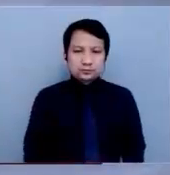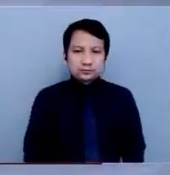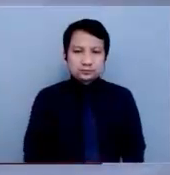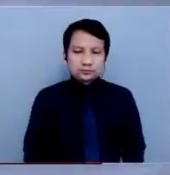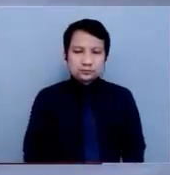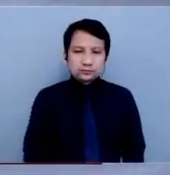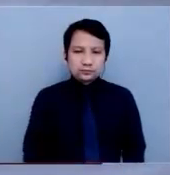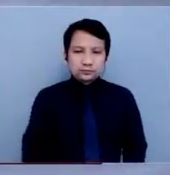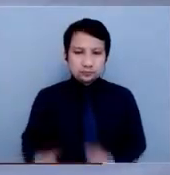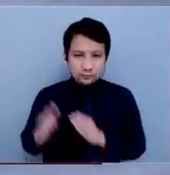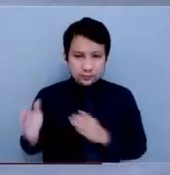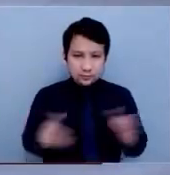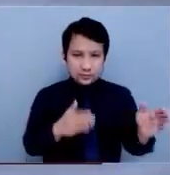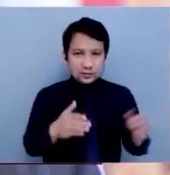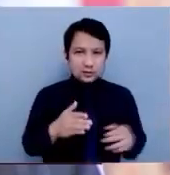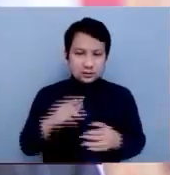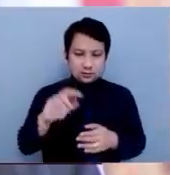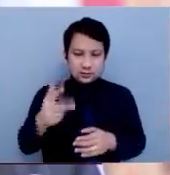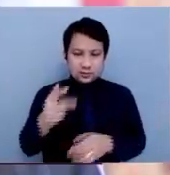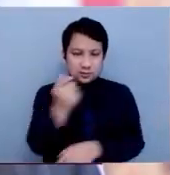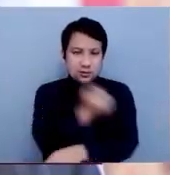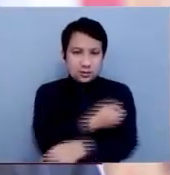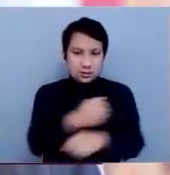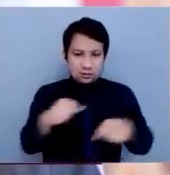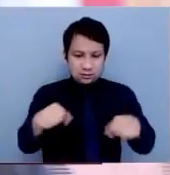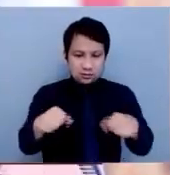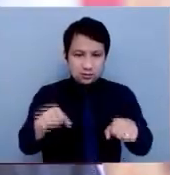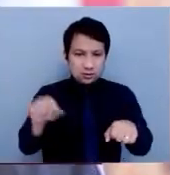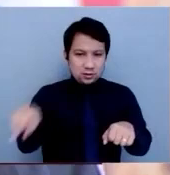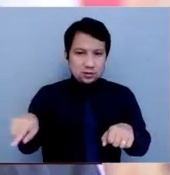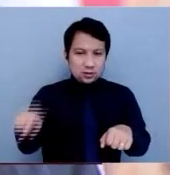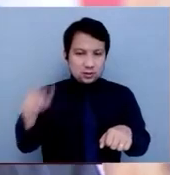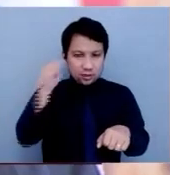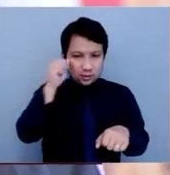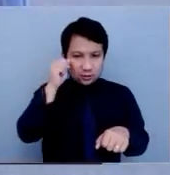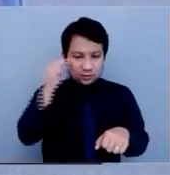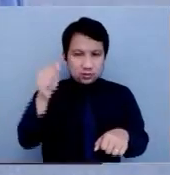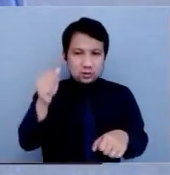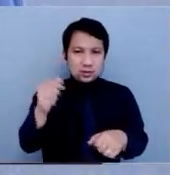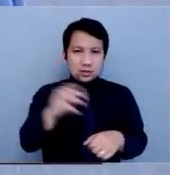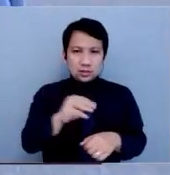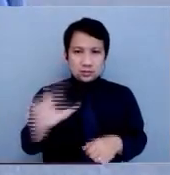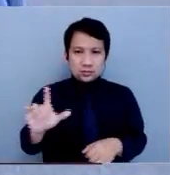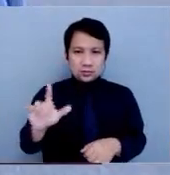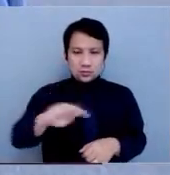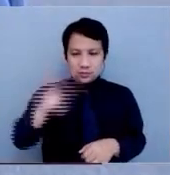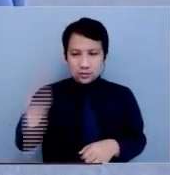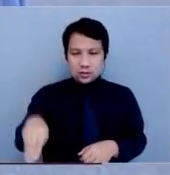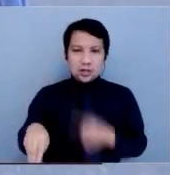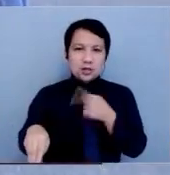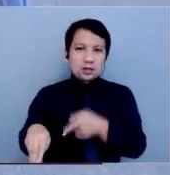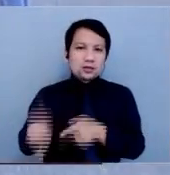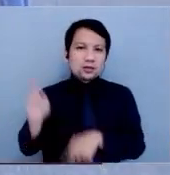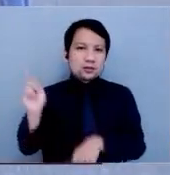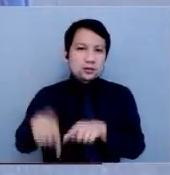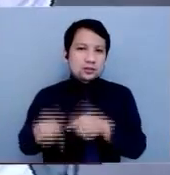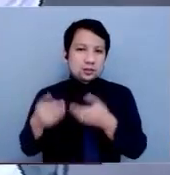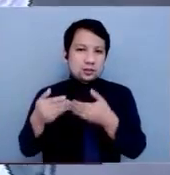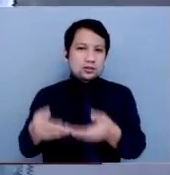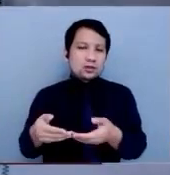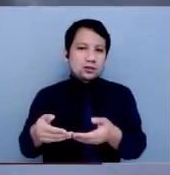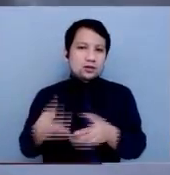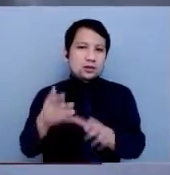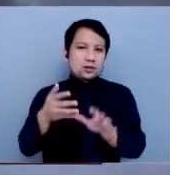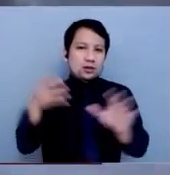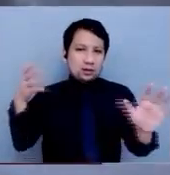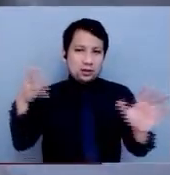Plano na sanang magpa-booster shot ng tricycle driver na si Arnold sa isang mall sa Maynila. Pero hindi ito natuloy dahil sa haba raw